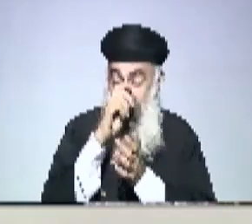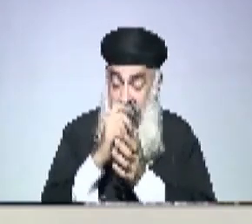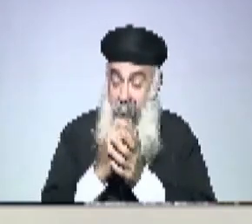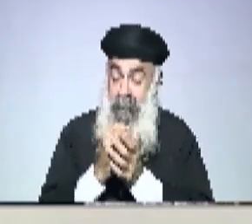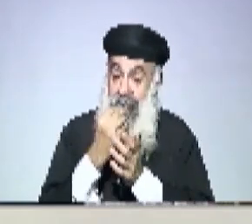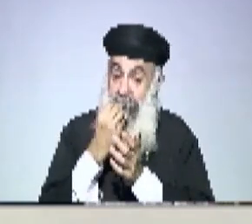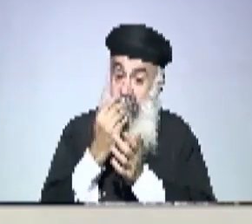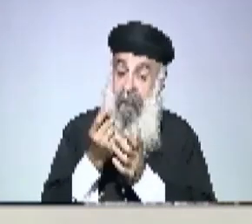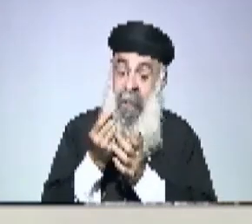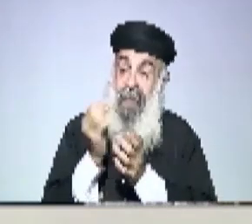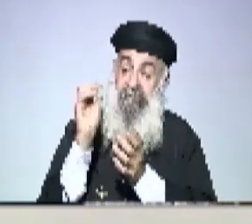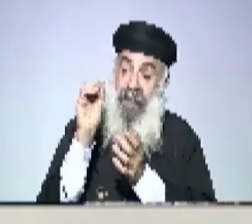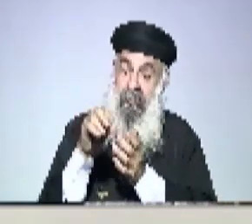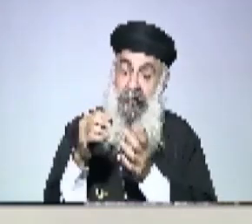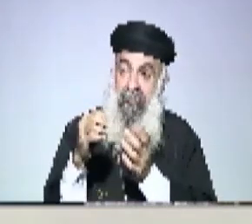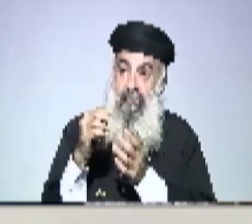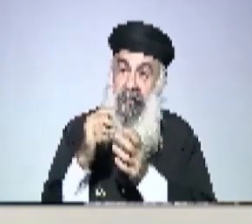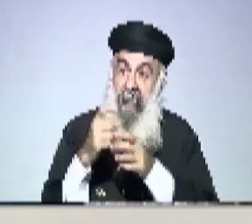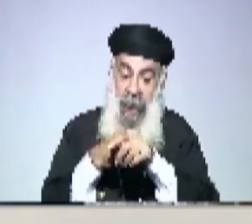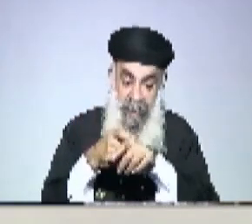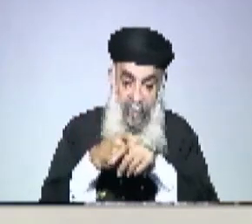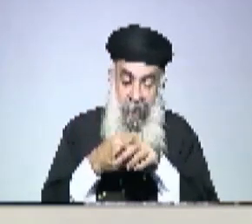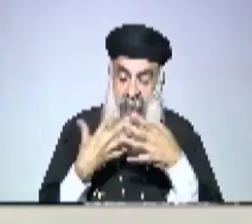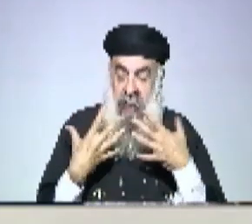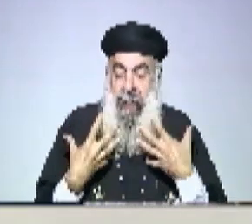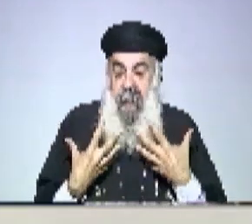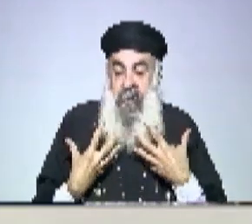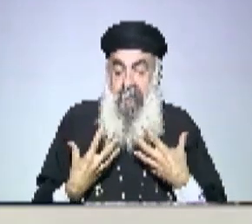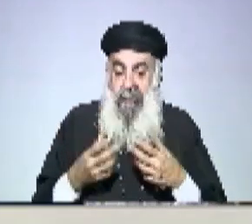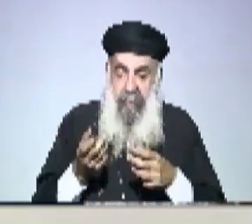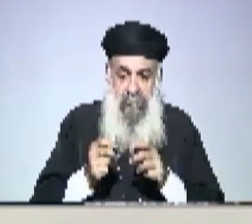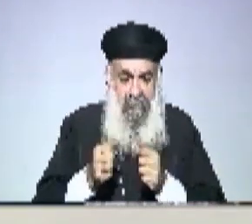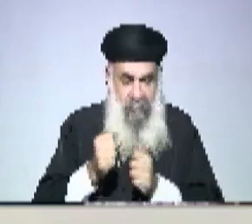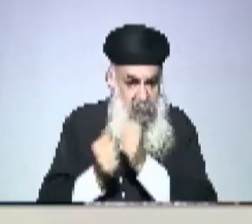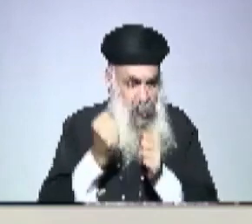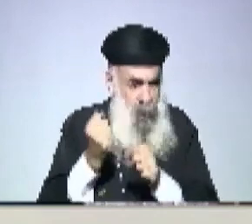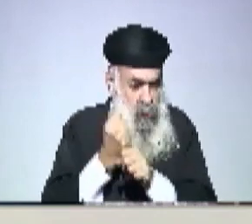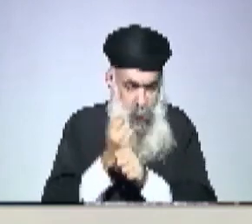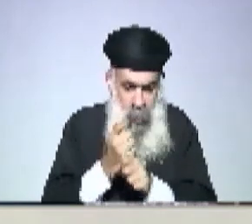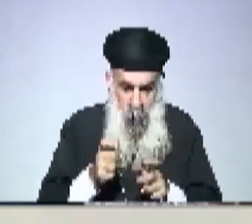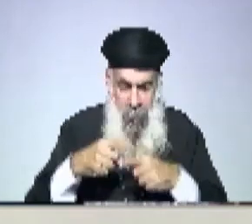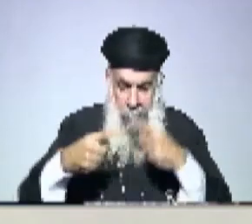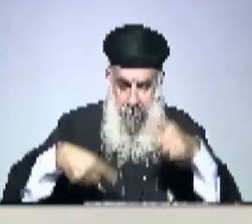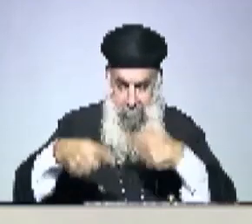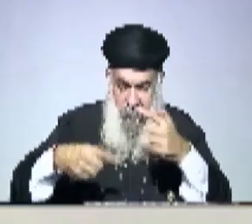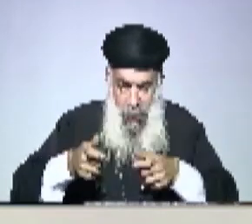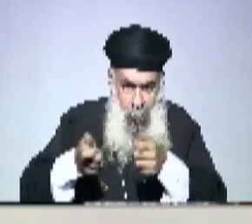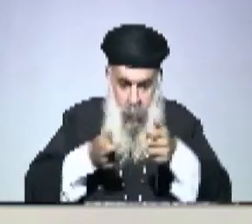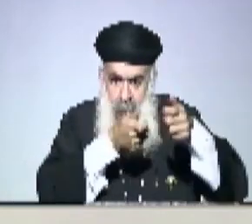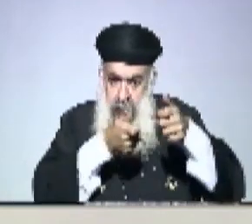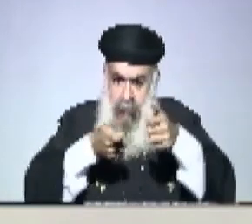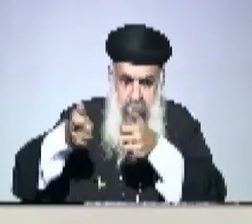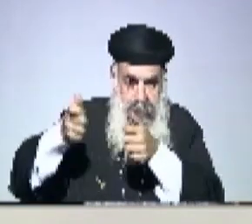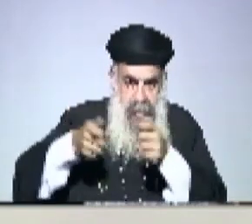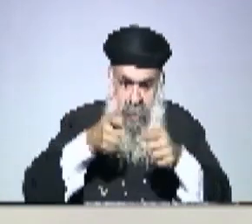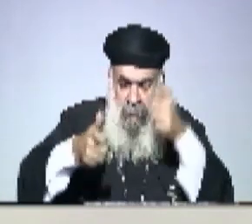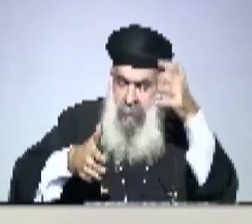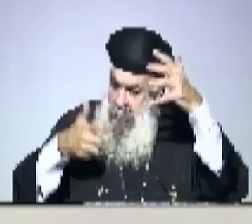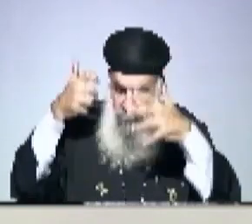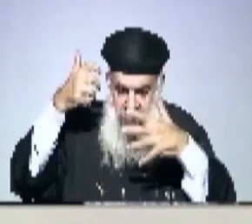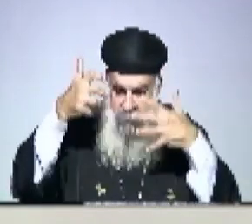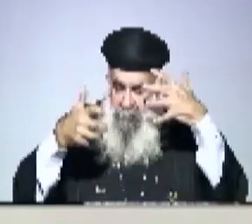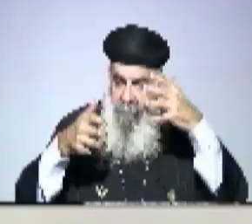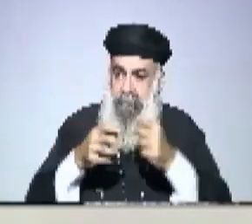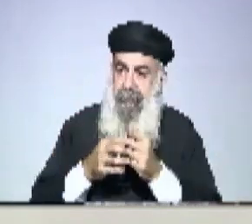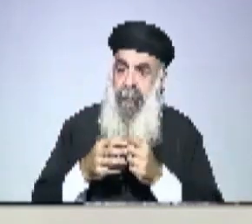اللي زرع الارض يعني اعصابه هاديه مش زي الصنايعي اللي واقف على مكنه ومتعود على ايه ان